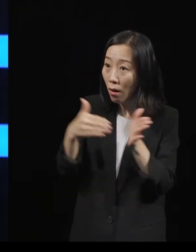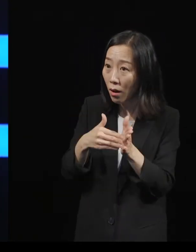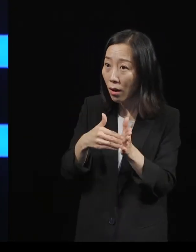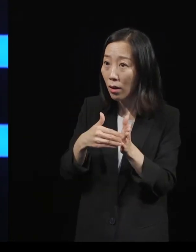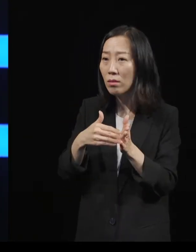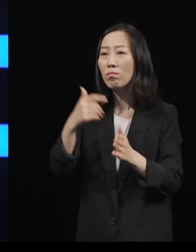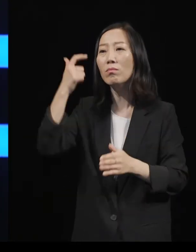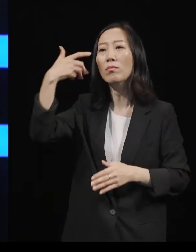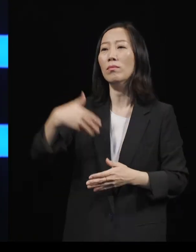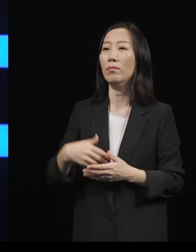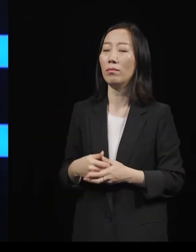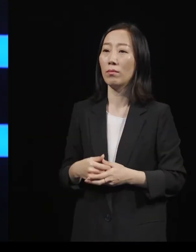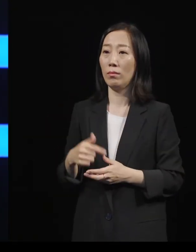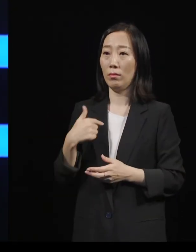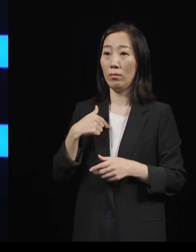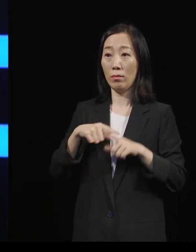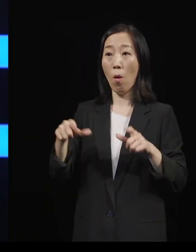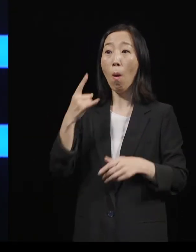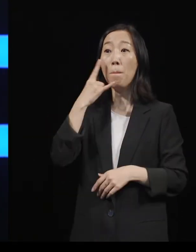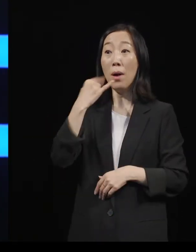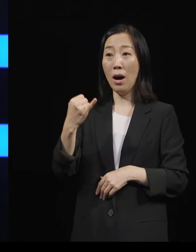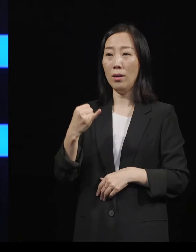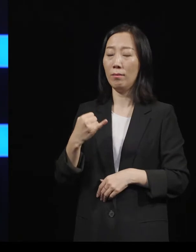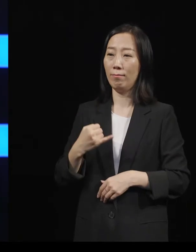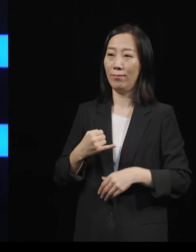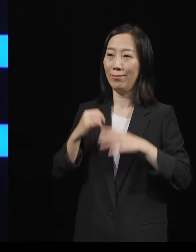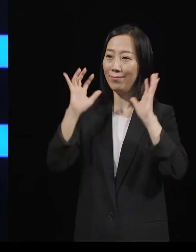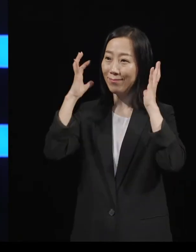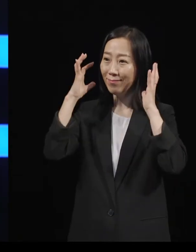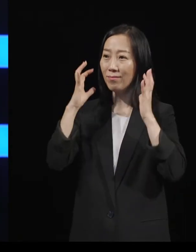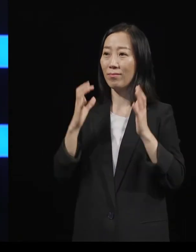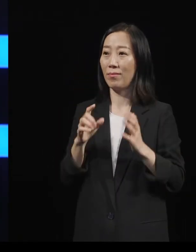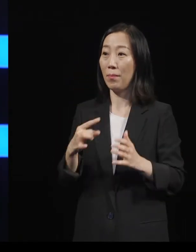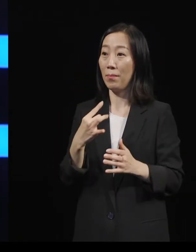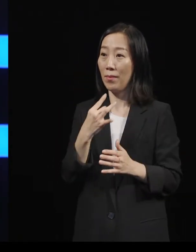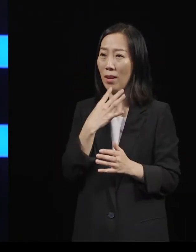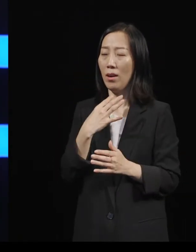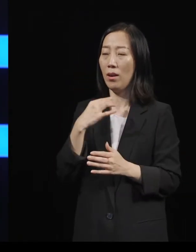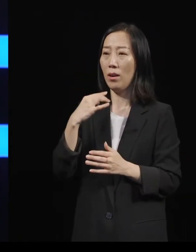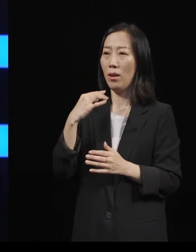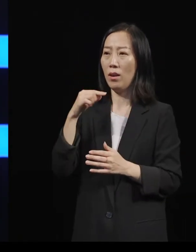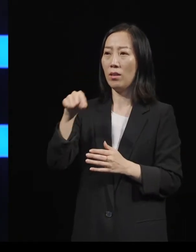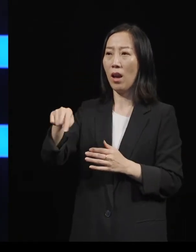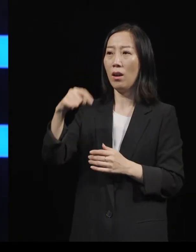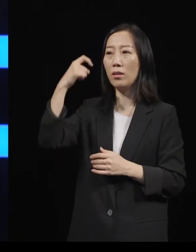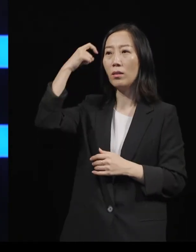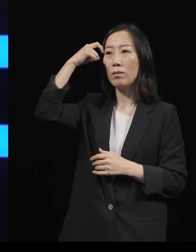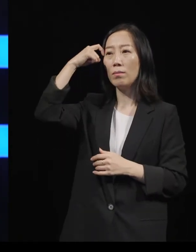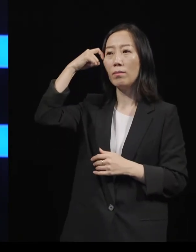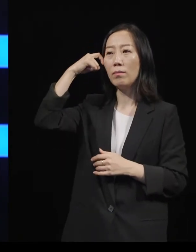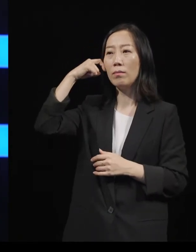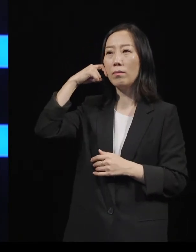엄마가 아이를 품었다는 그거 하나만으로도 그 모든 화살이 엄마에게 돌아옵니다.